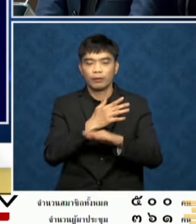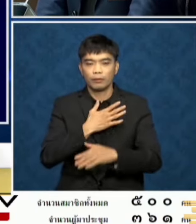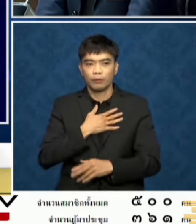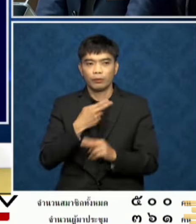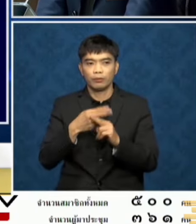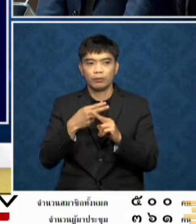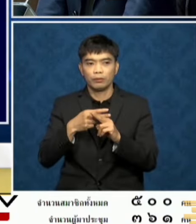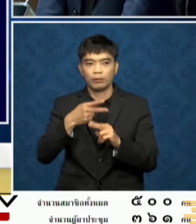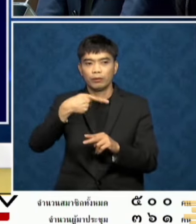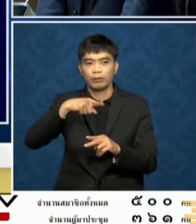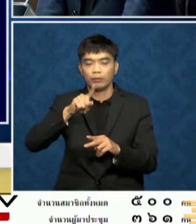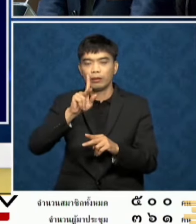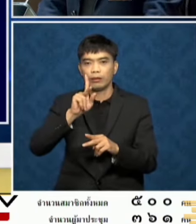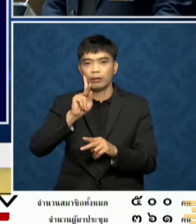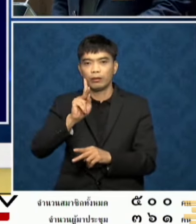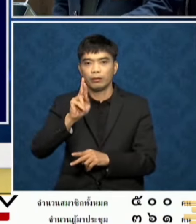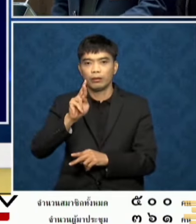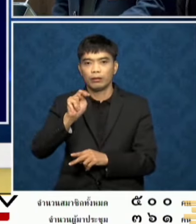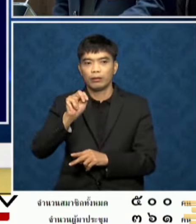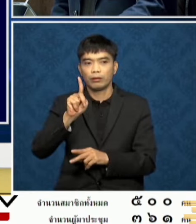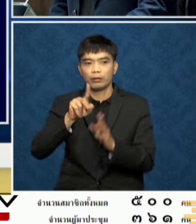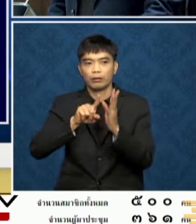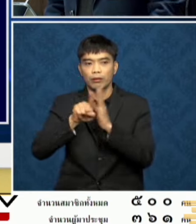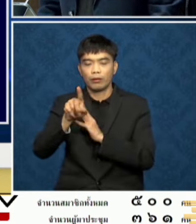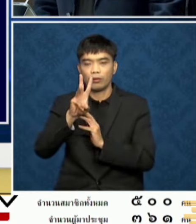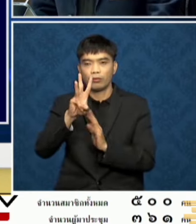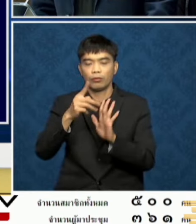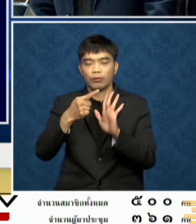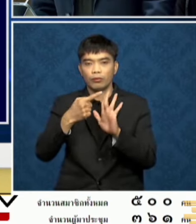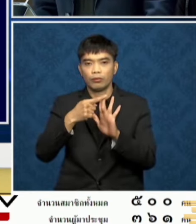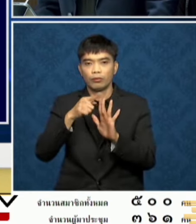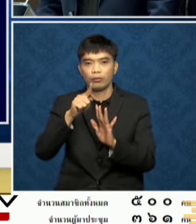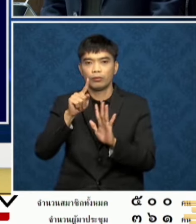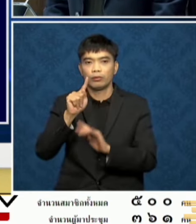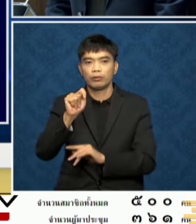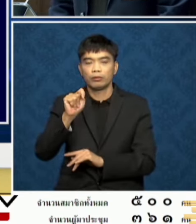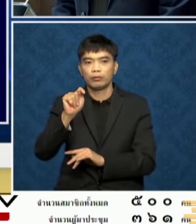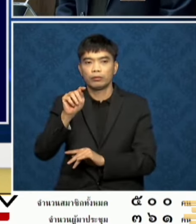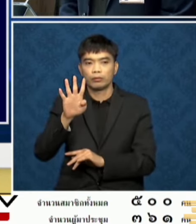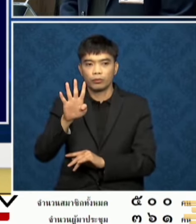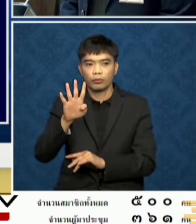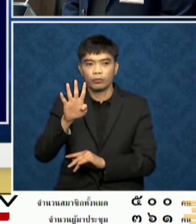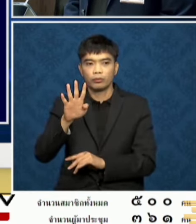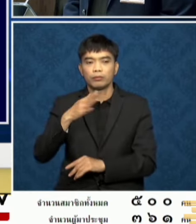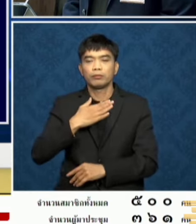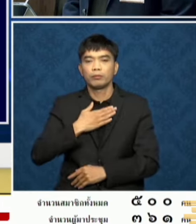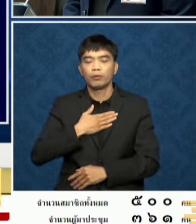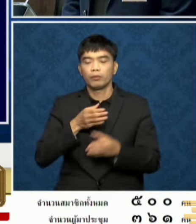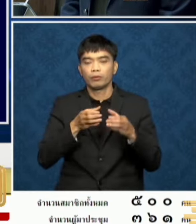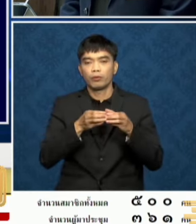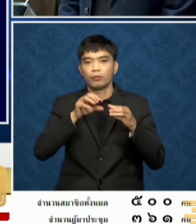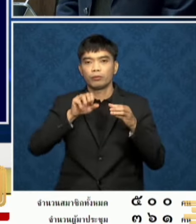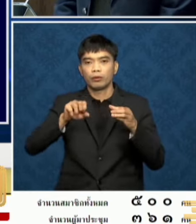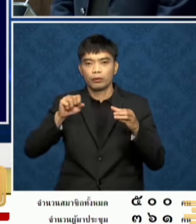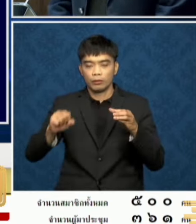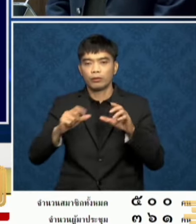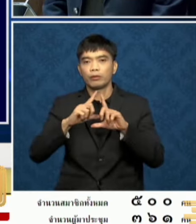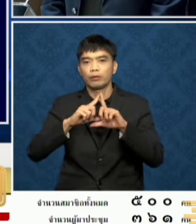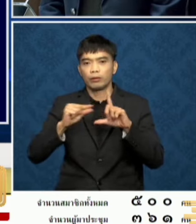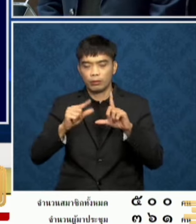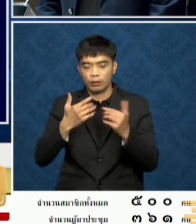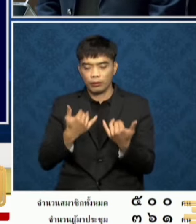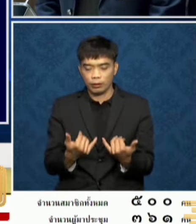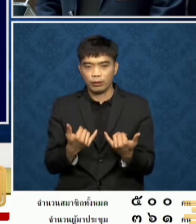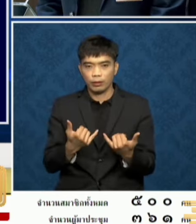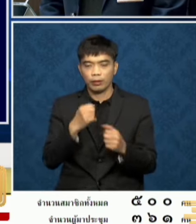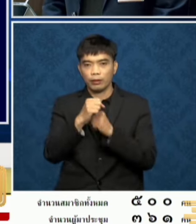กอบวุฒิอุดมพิพัฒน์สกุลผู้แทนราษฎรแบบบัญชีรายชื่อพรรคก้าวไกลท่านประธานครับปีนี้จะเป็นปีที่4ติดต่อกันครับที่ผมจะอภิปร